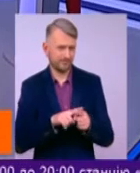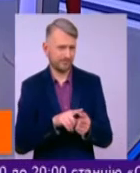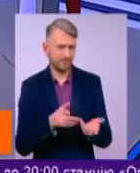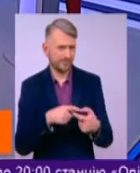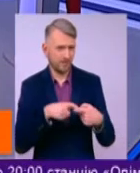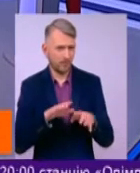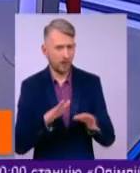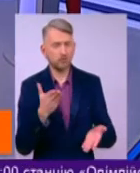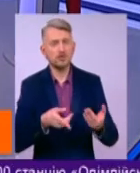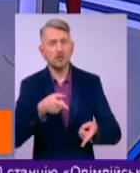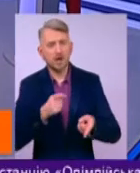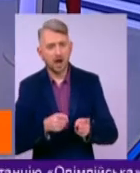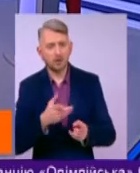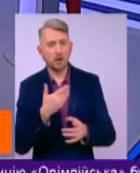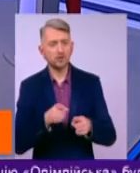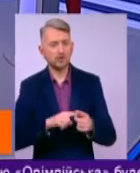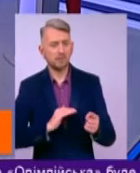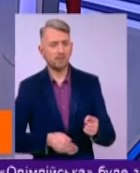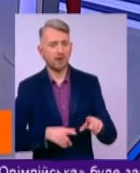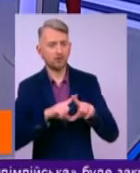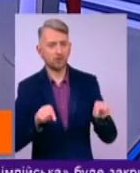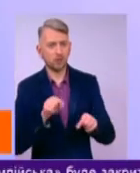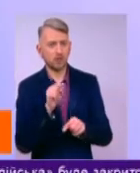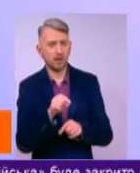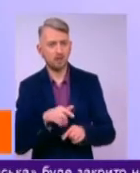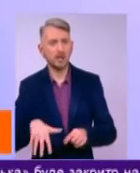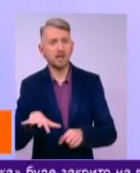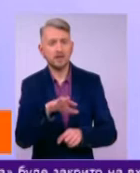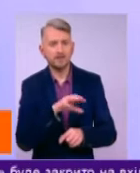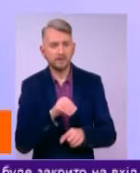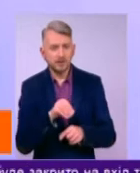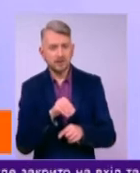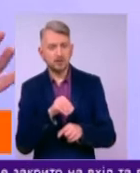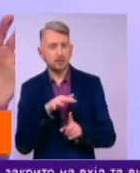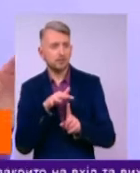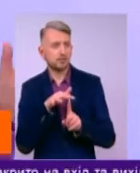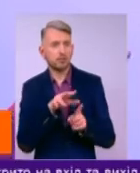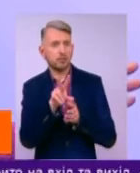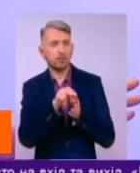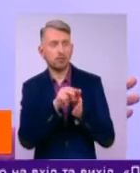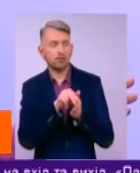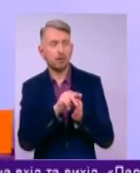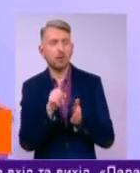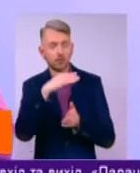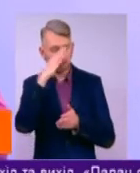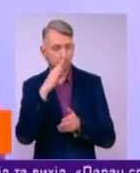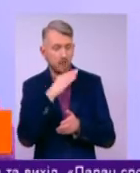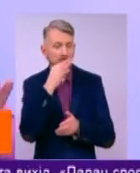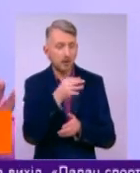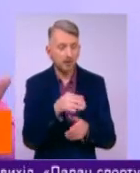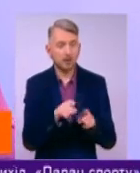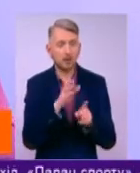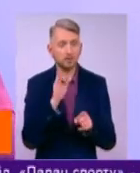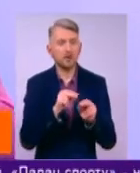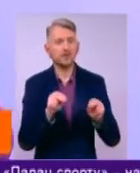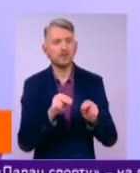Якщо взяти реально, якщо, наприклад, це приватні школи, то там всі йдуть за батьками. От як батьки сказали, хай так і буде. Вчителі ні в якому разі